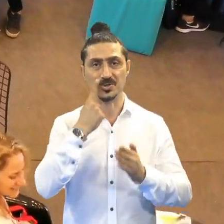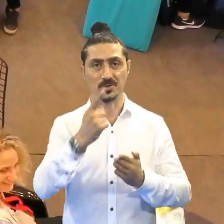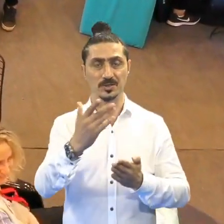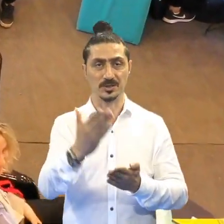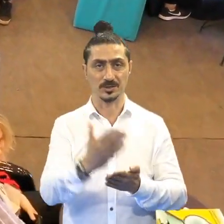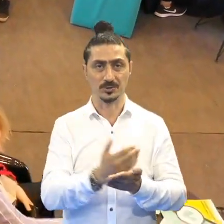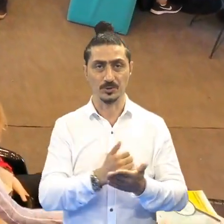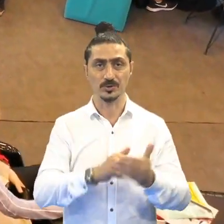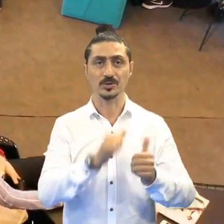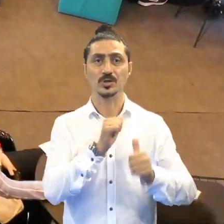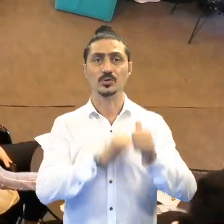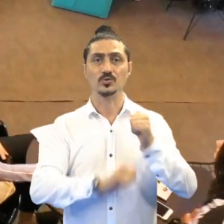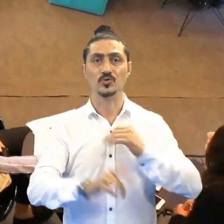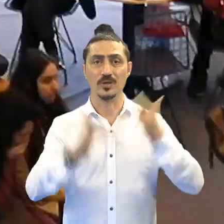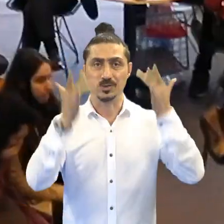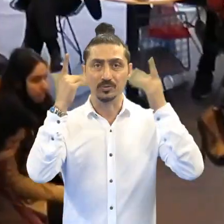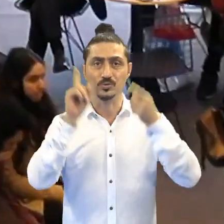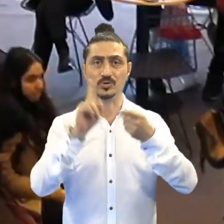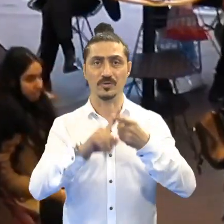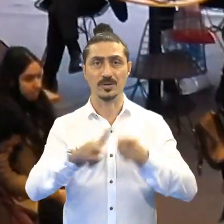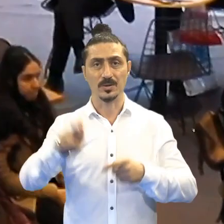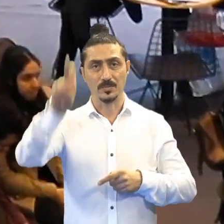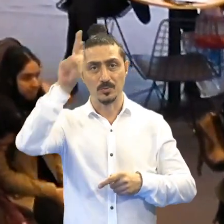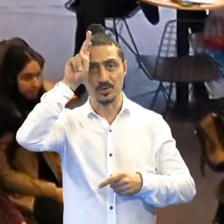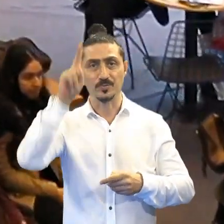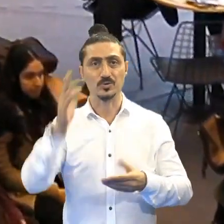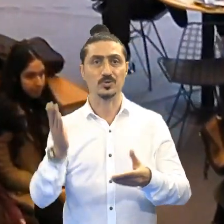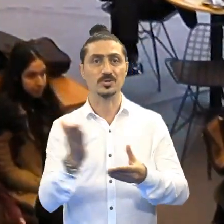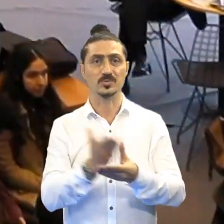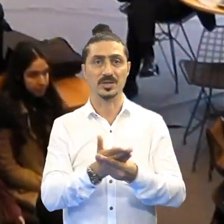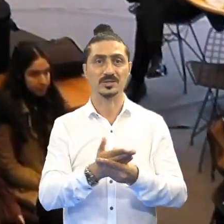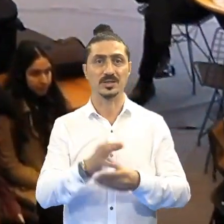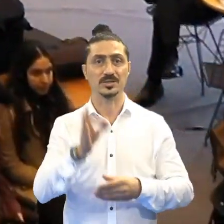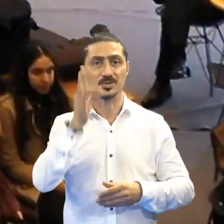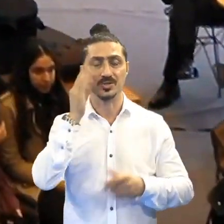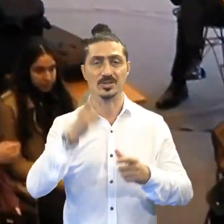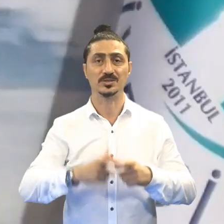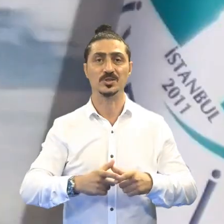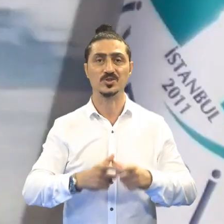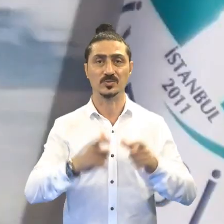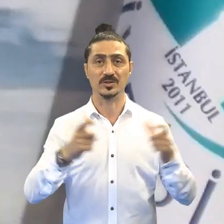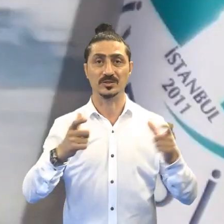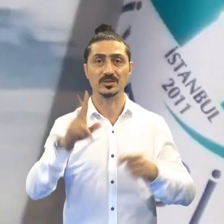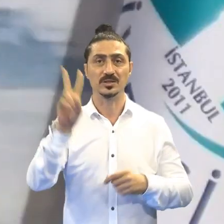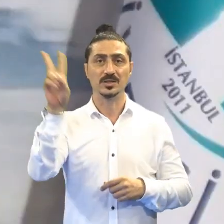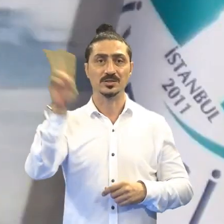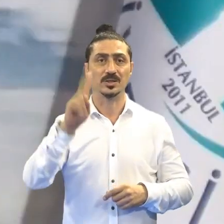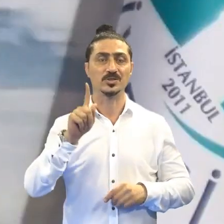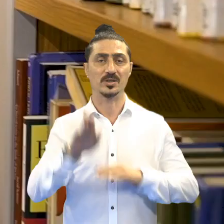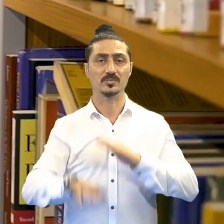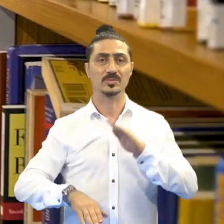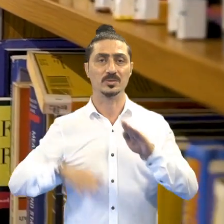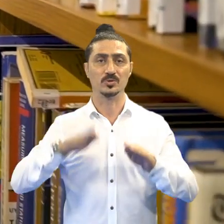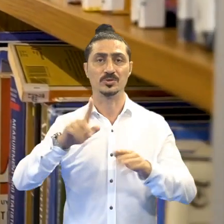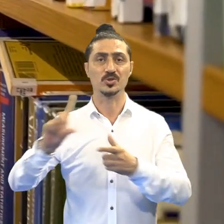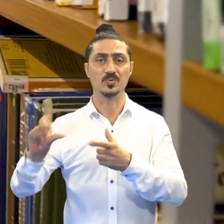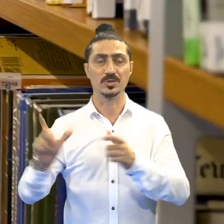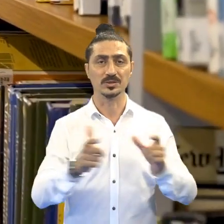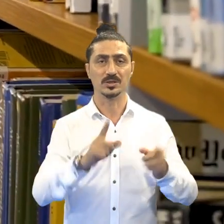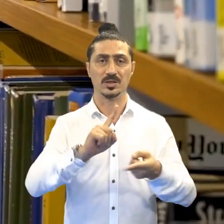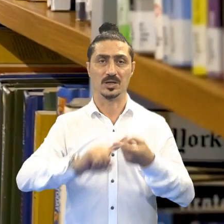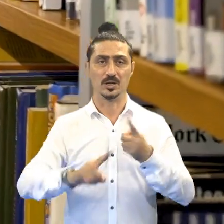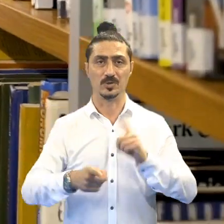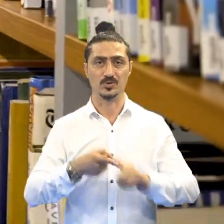bakış açıları kazandırıyor, üniversite kültürü ve pozitif psikoloji gibi derslerle kişisel gelişimlerini çağdaşlarından bir adım